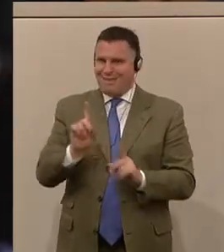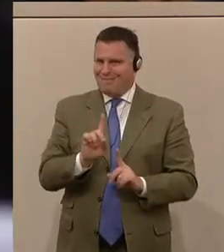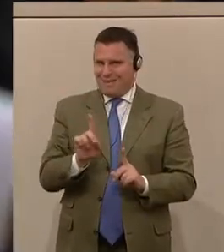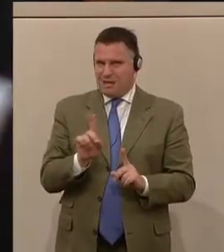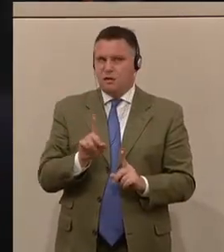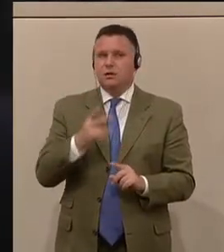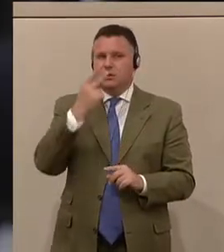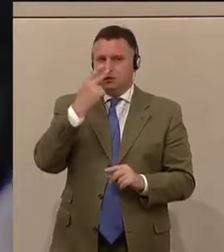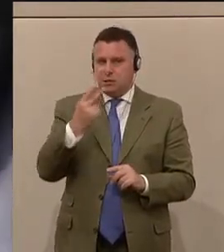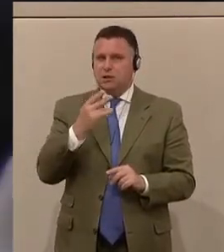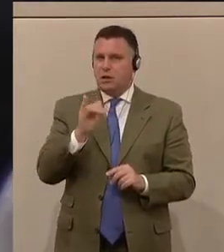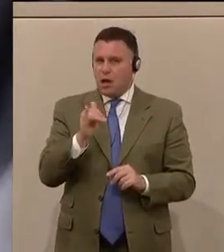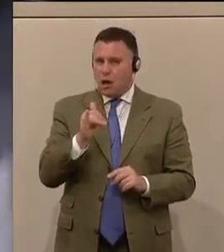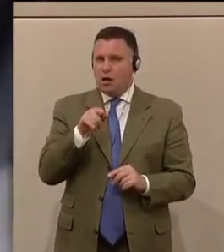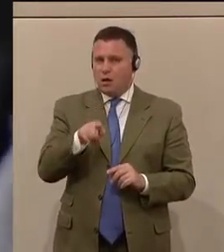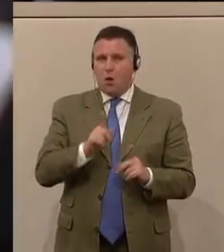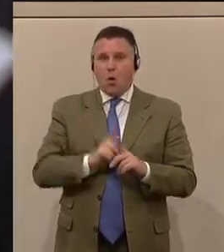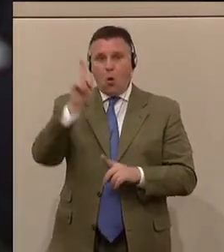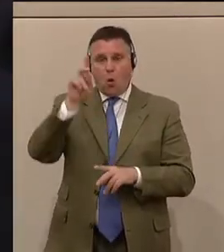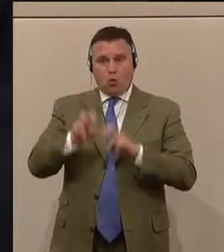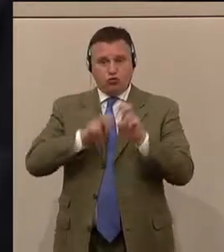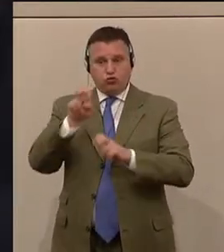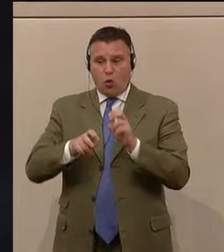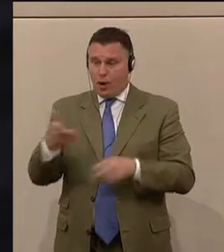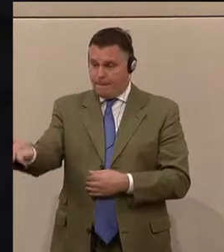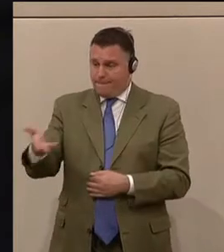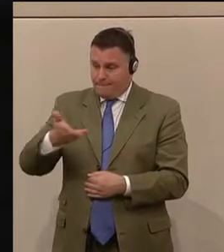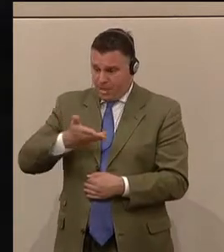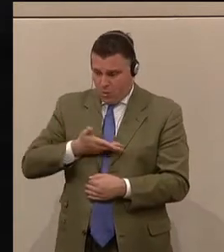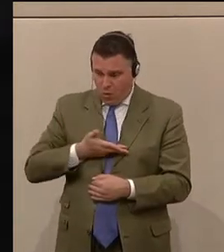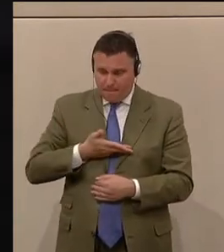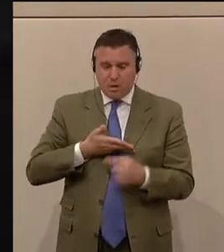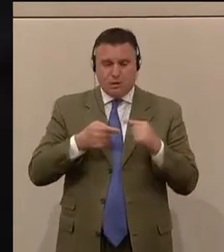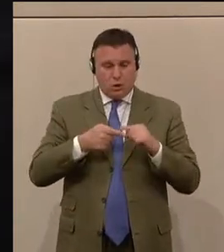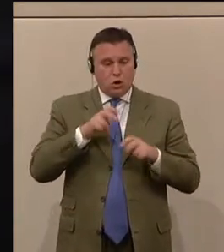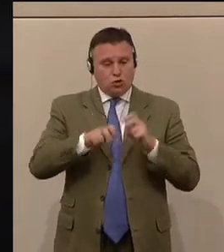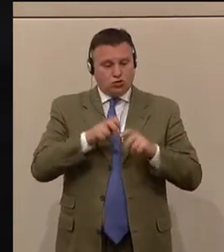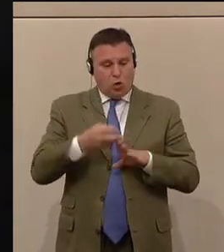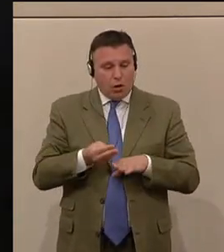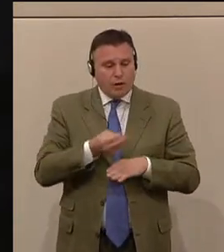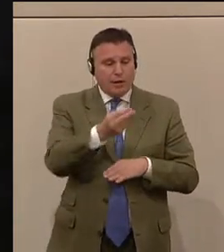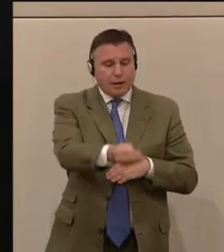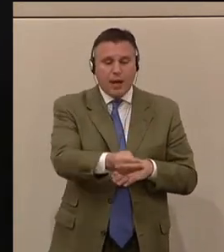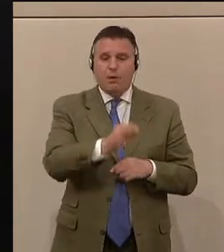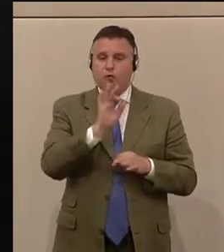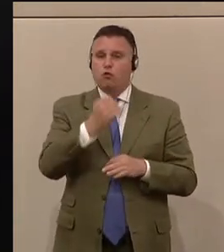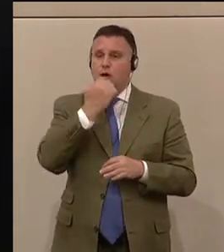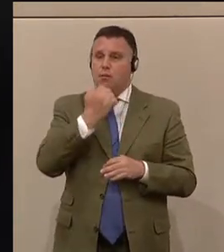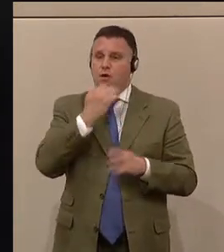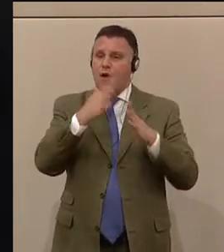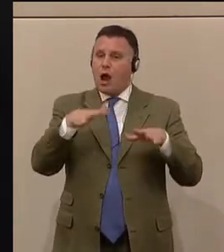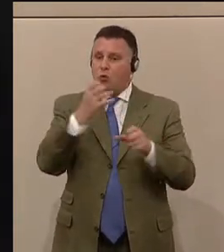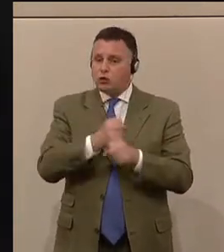darum, gleichzeitig das, was an höheren Steuern hereinkommt, wieder an die Unternehmen und an die privaten